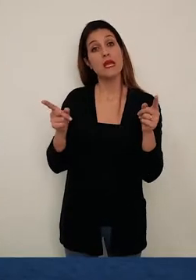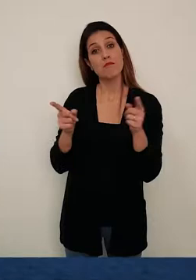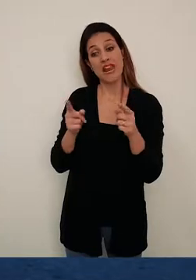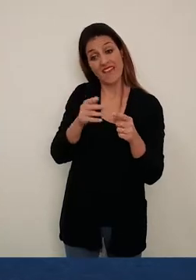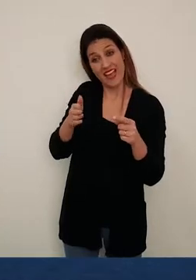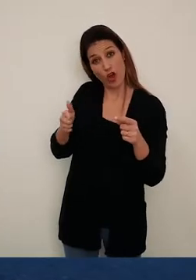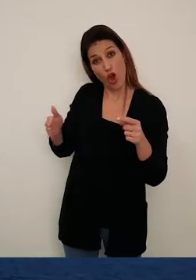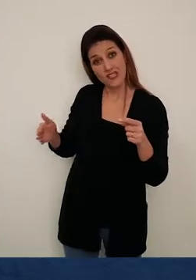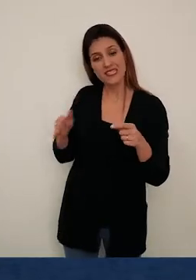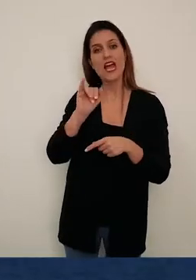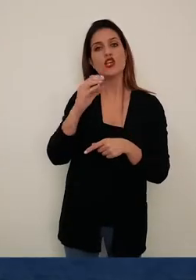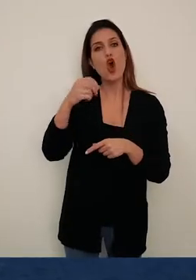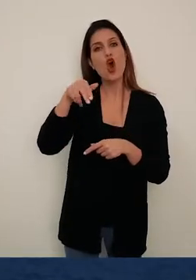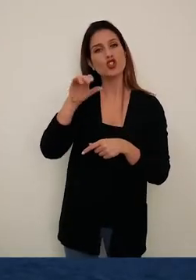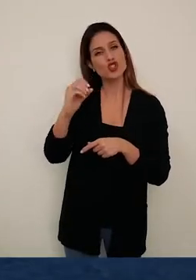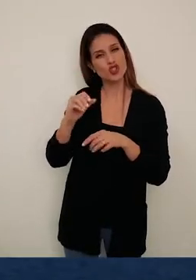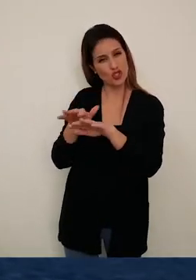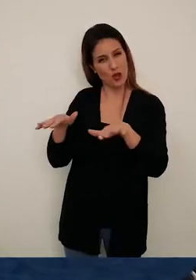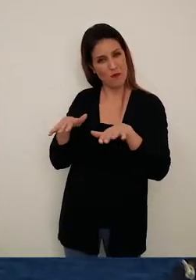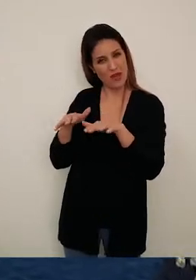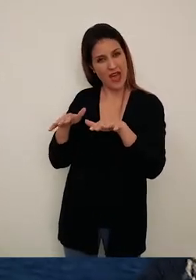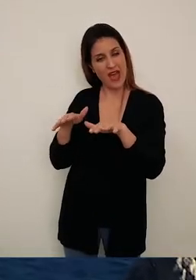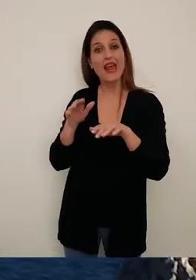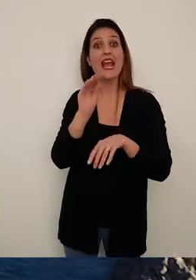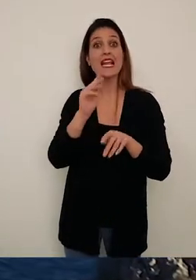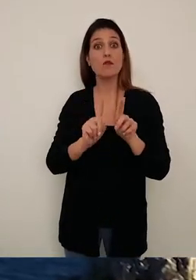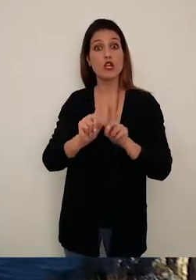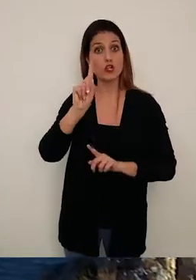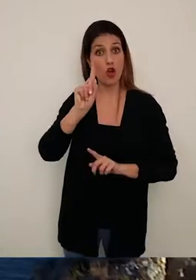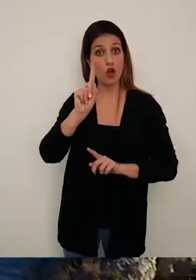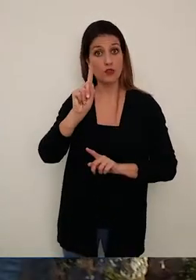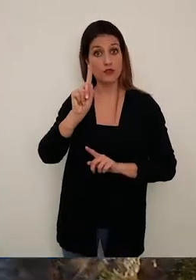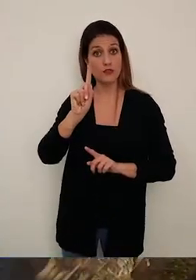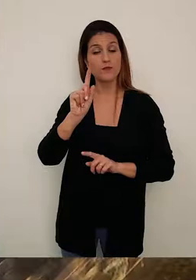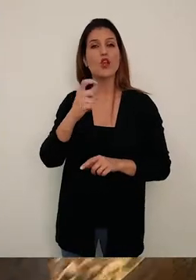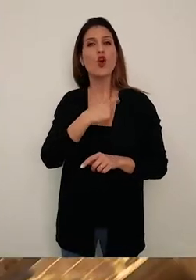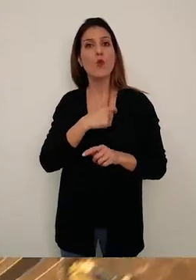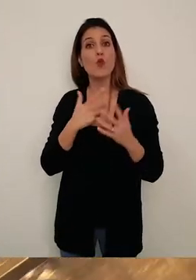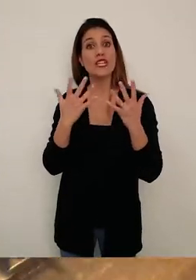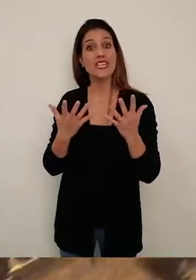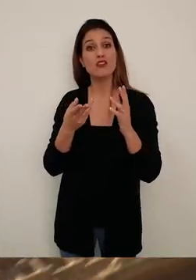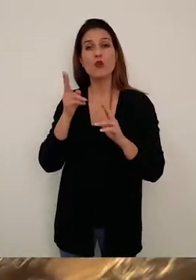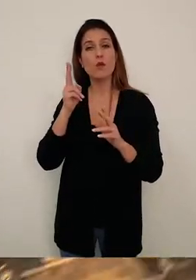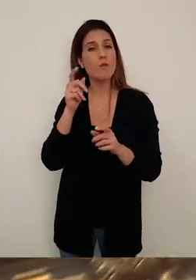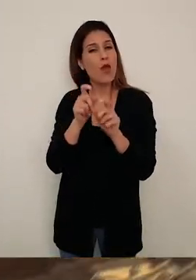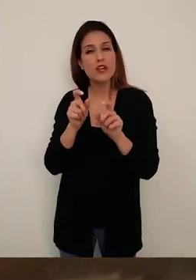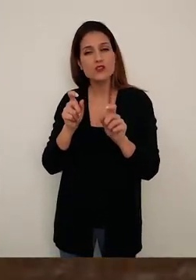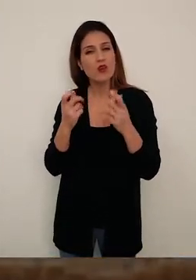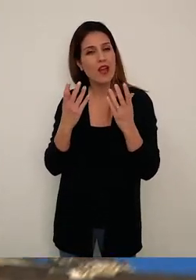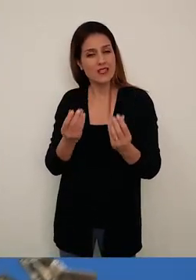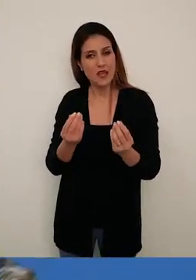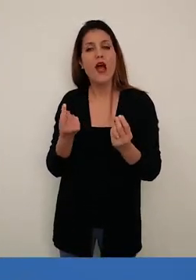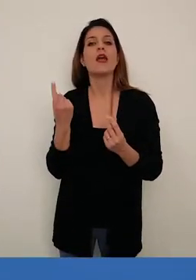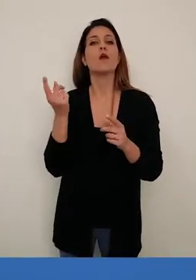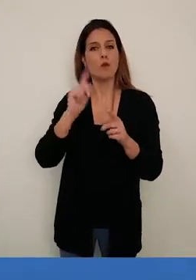Ha un breve tratto di costa ionica a nord di Gallipoli e rientra fra i 10 comuni più popolosi della provincia di Lecce,